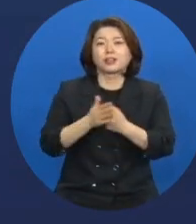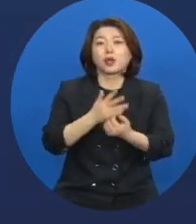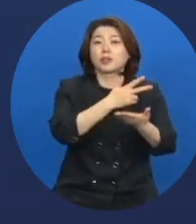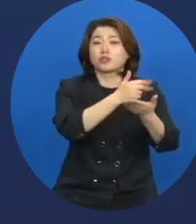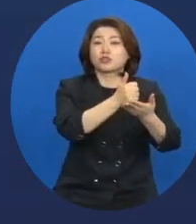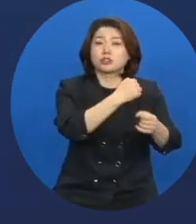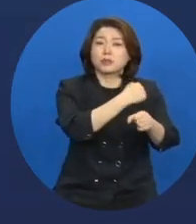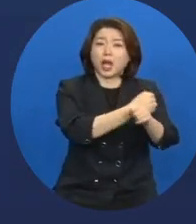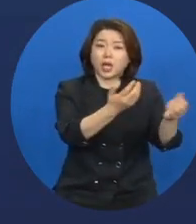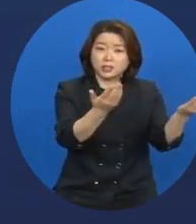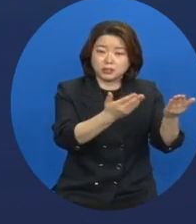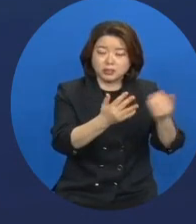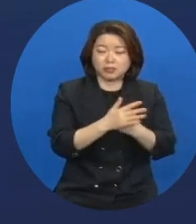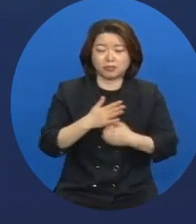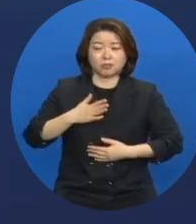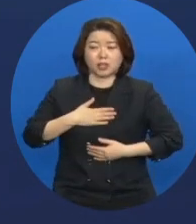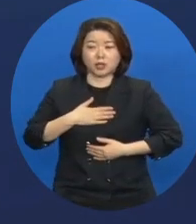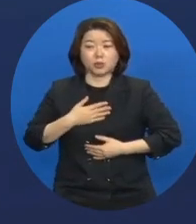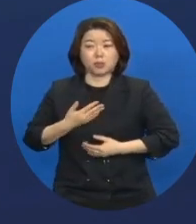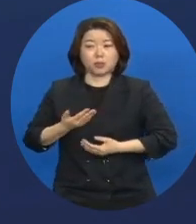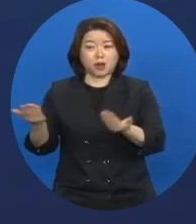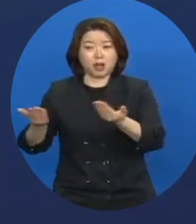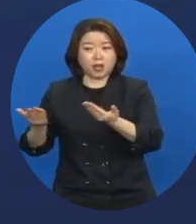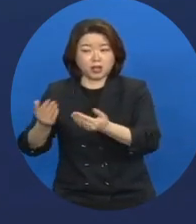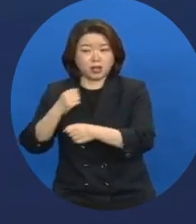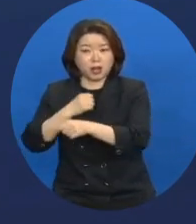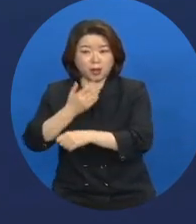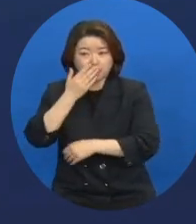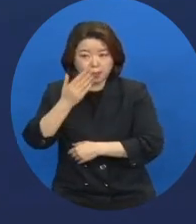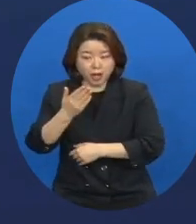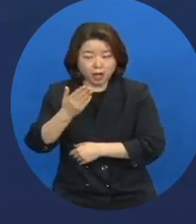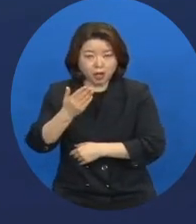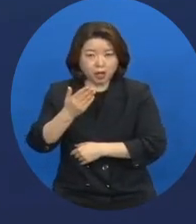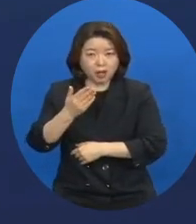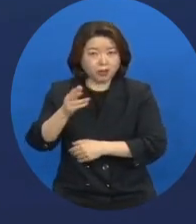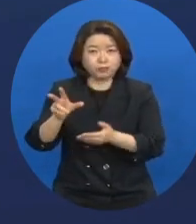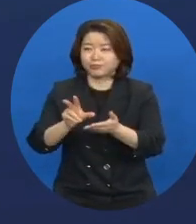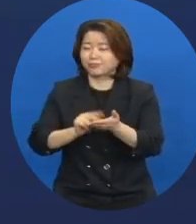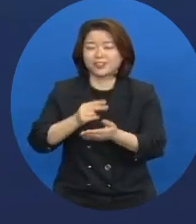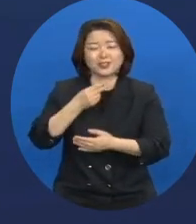일을 우리도 하는 일이 뭐가 문제가 되겠습니까?